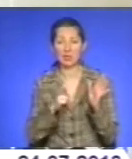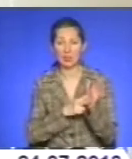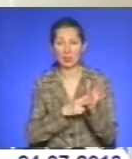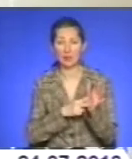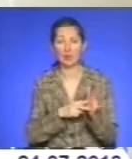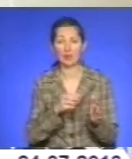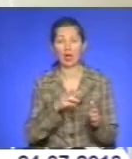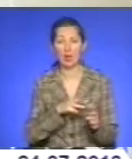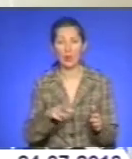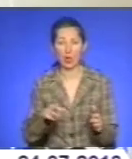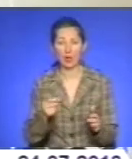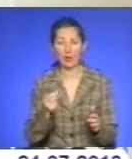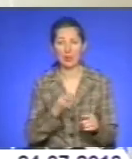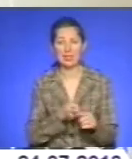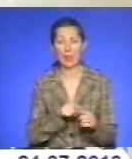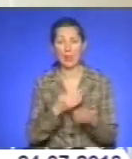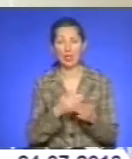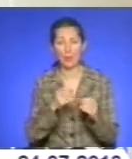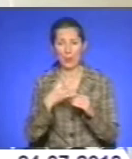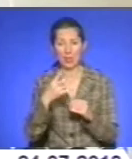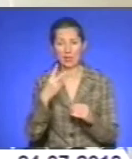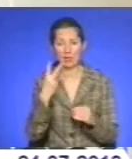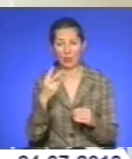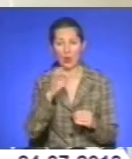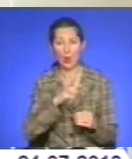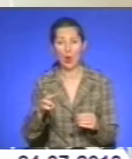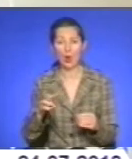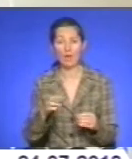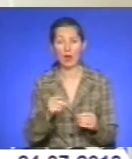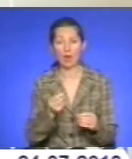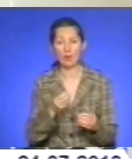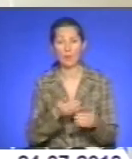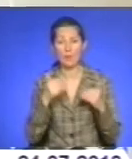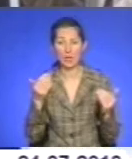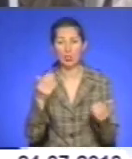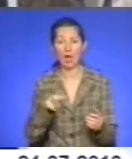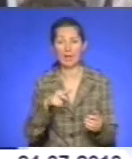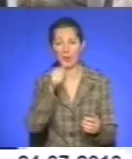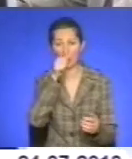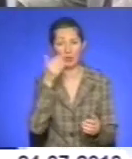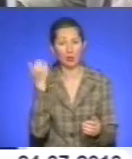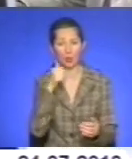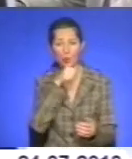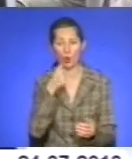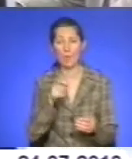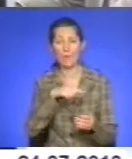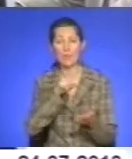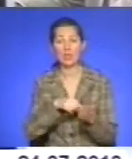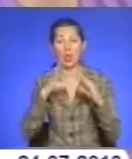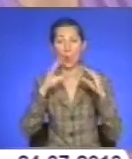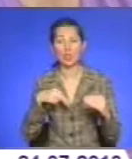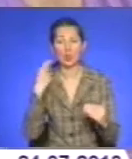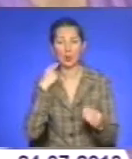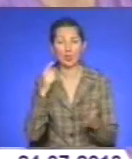387,9 мільйона гривень. Це майже на 15,2 мільйона гривень більше, ніж у липні місяці минулого року. Питання погашення боргів до Пенсійного